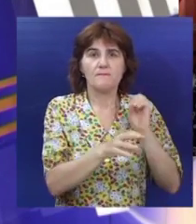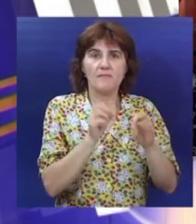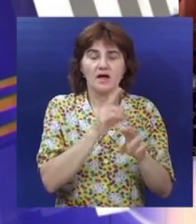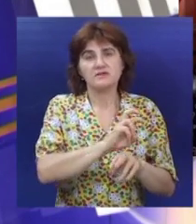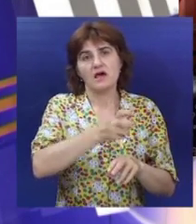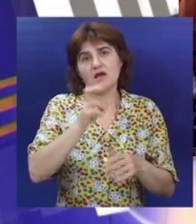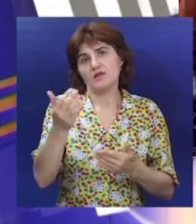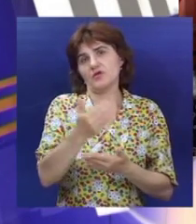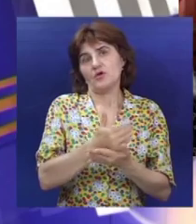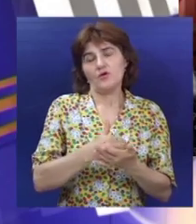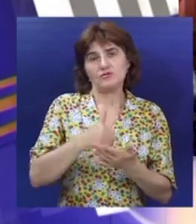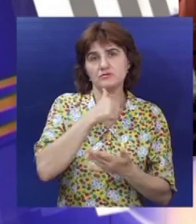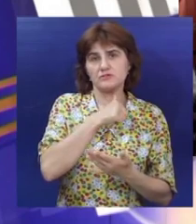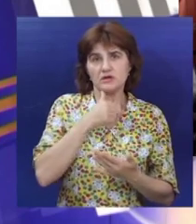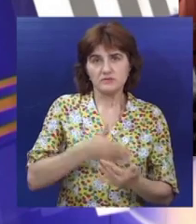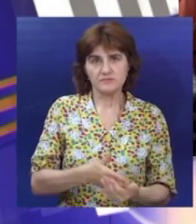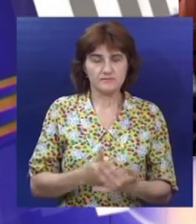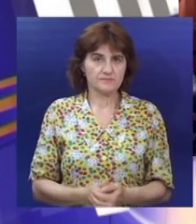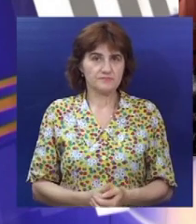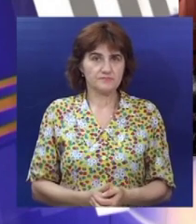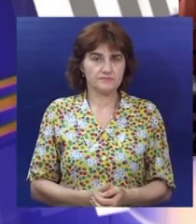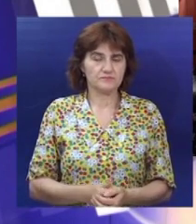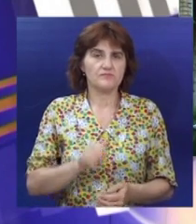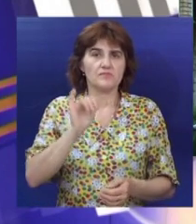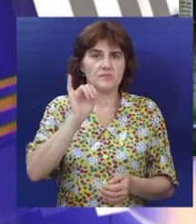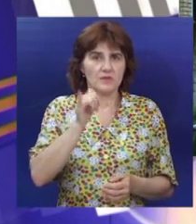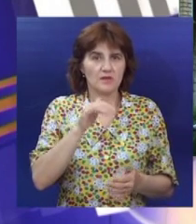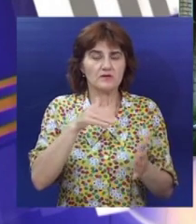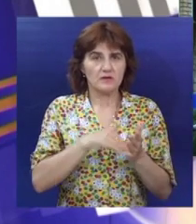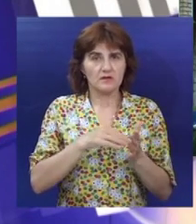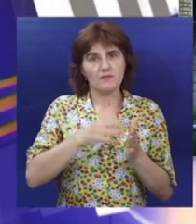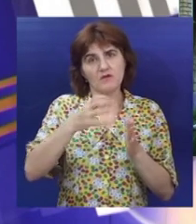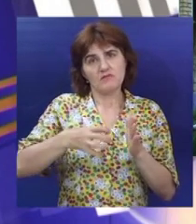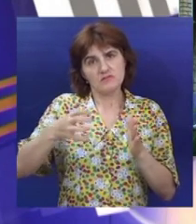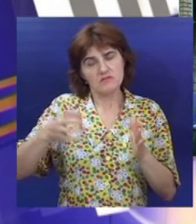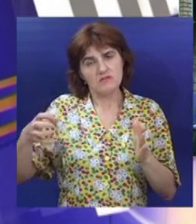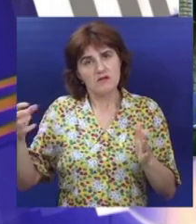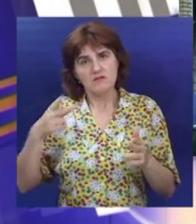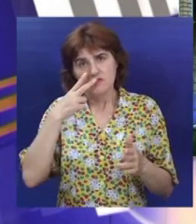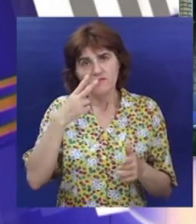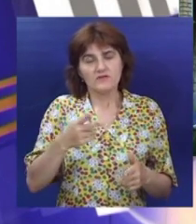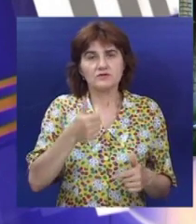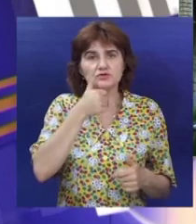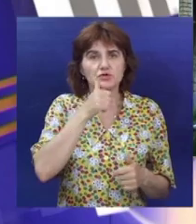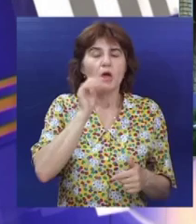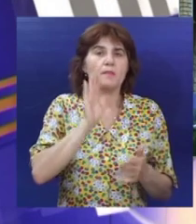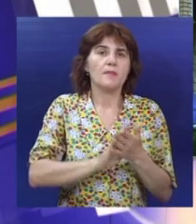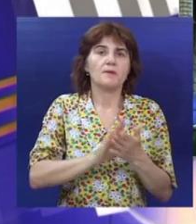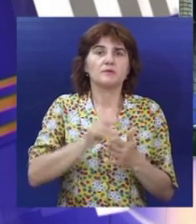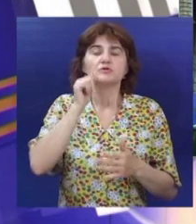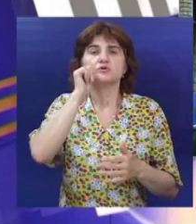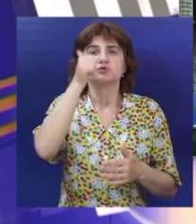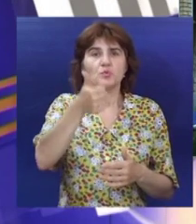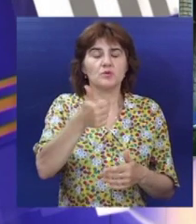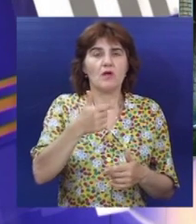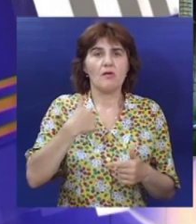može iskoristiti na različite načine. Ideja jeste i da se nastavi sa korištenjem alternativnih, to jest obnovljivih izvora energije i upravo sutra